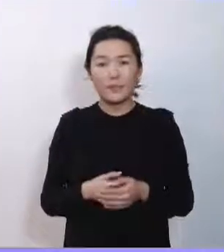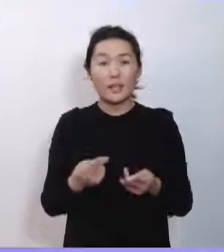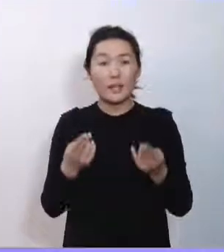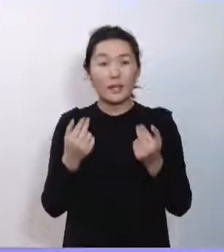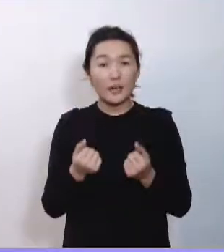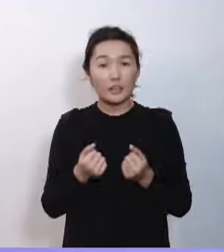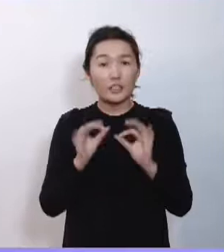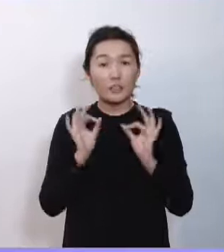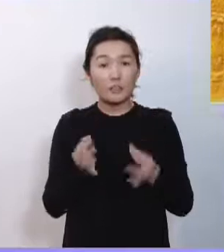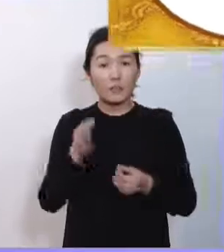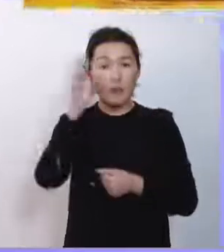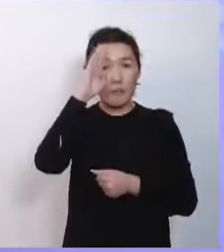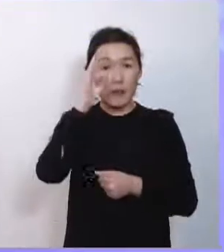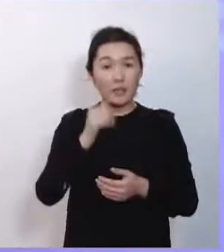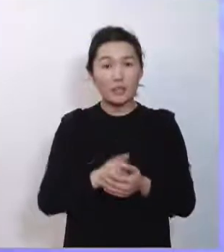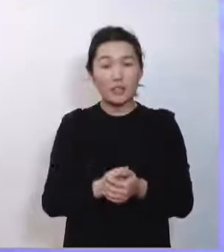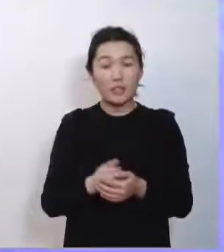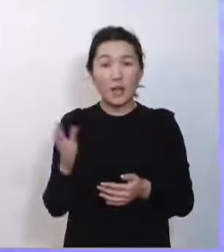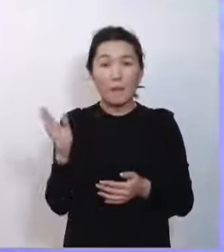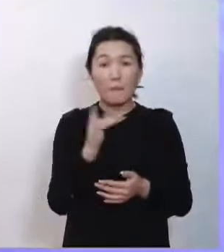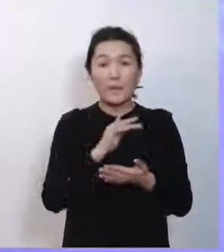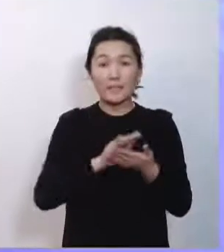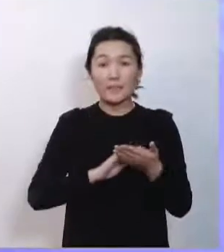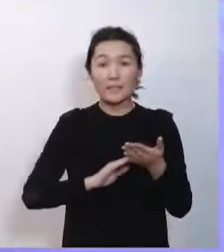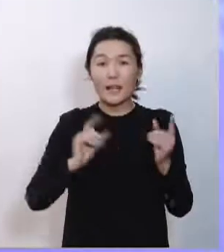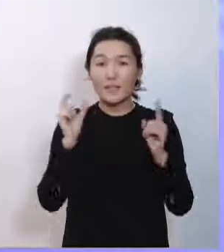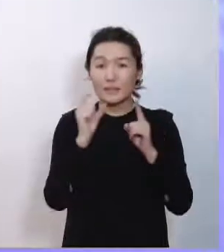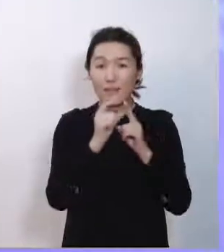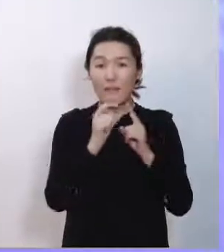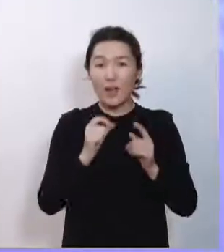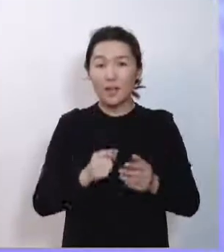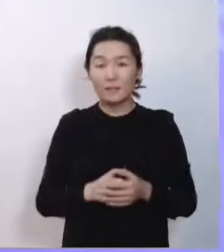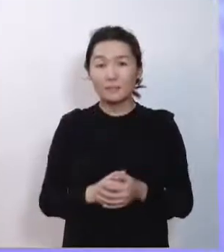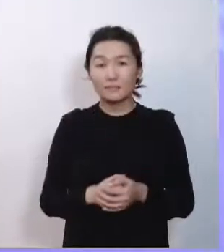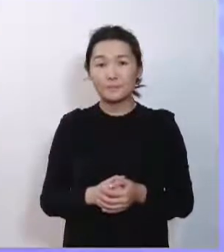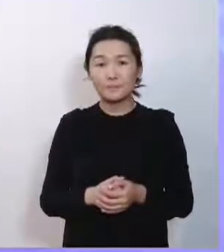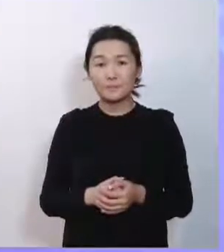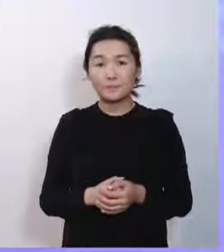Конечно же, прав малыш. Мы записали с вами слова.